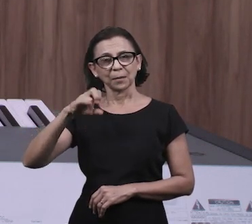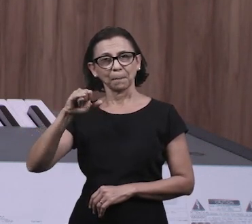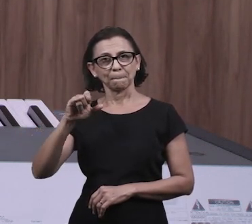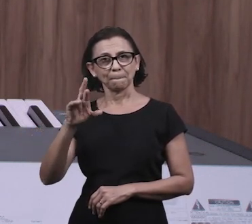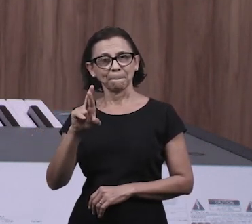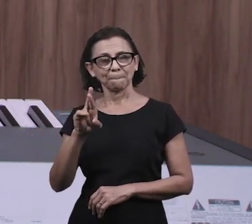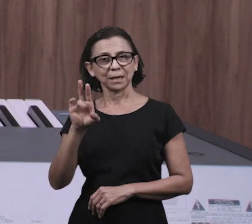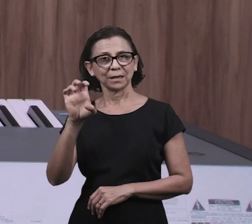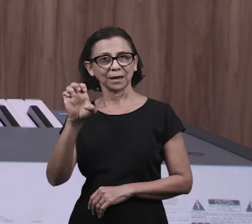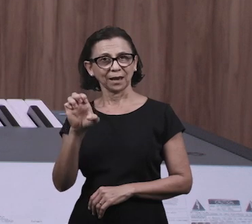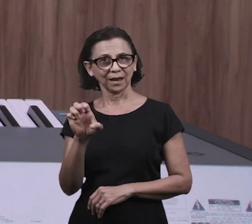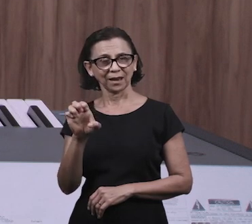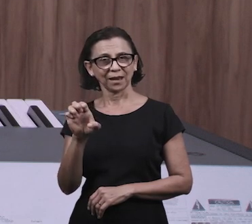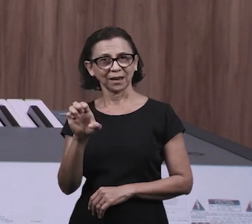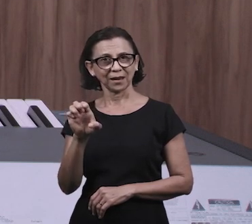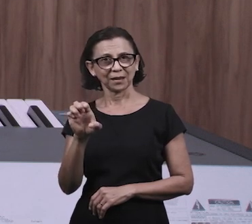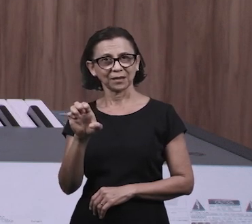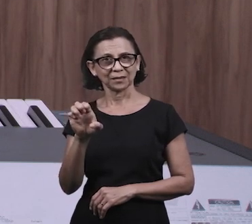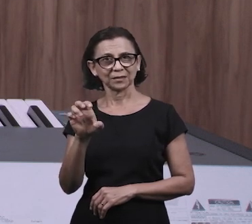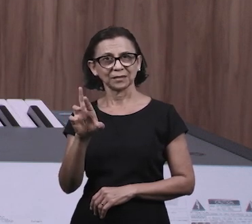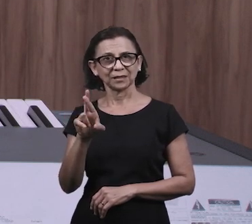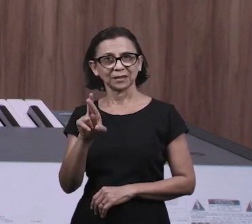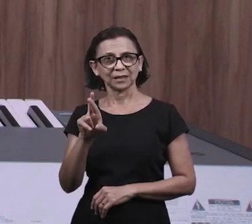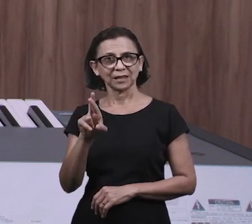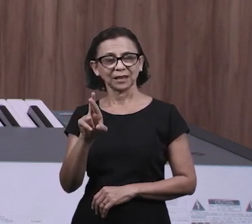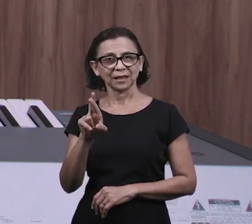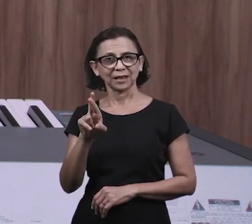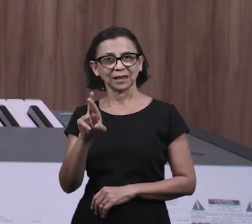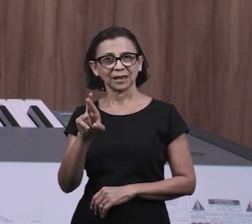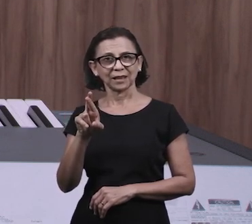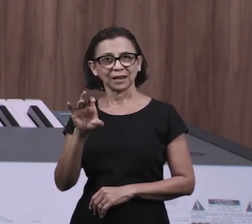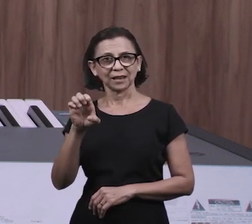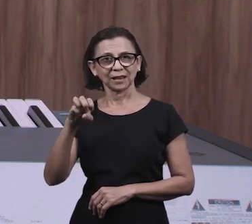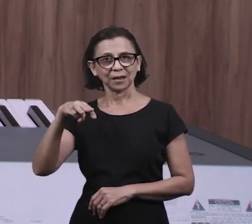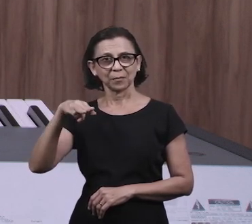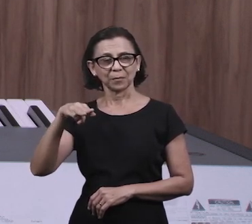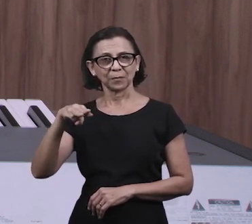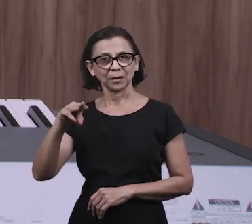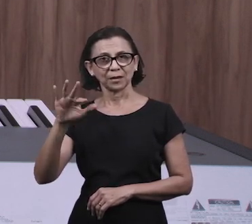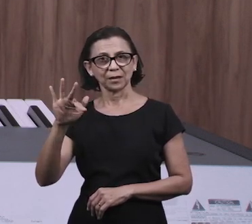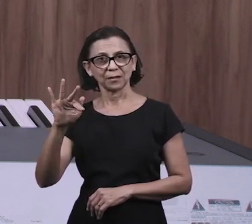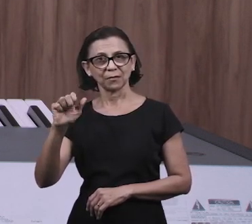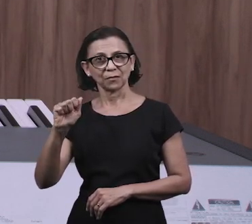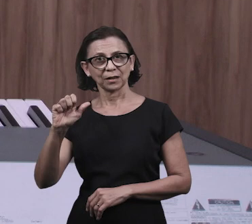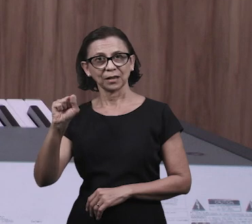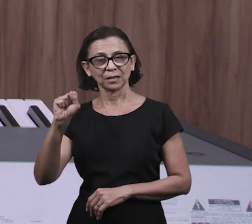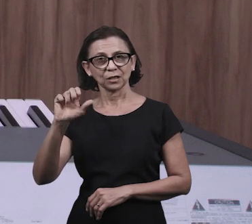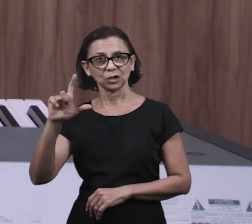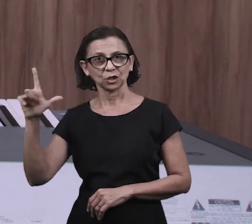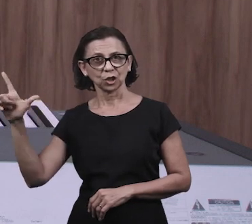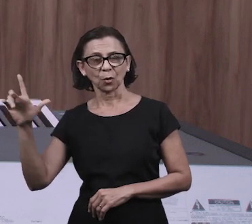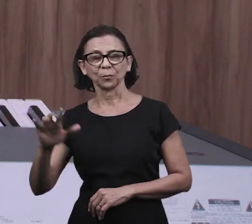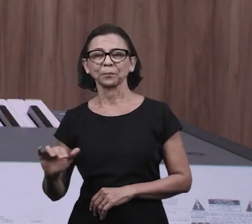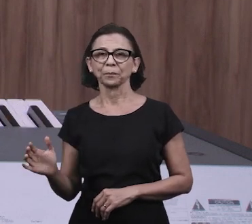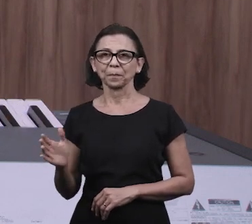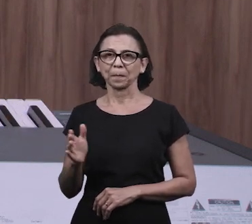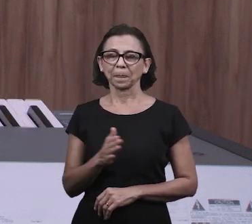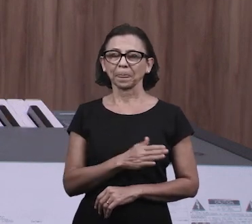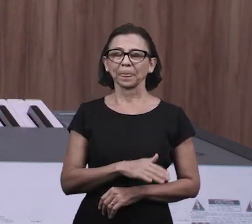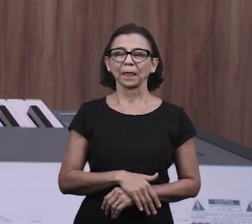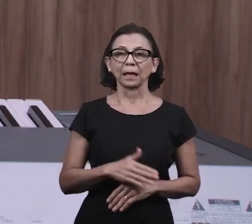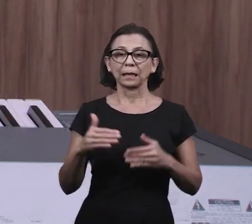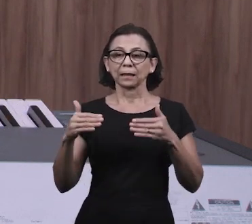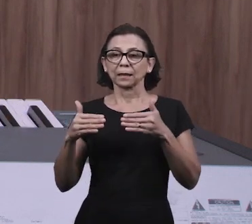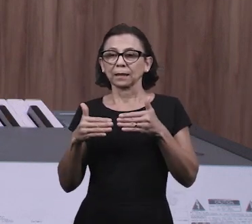ré. Fa, mi, ré, mi, fa, sol. Et à partir d'ici,